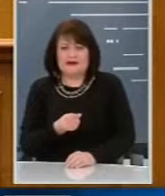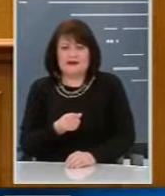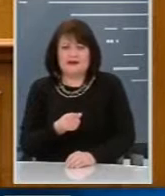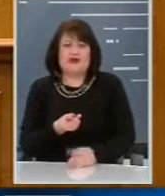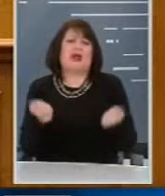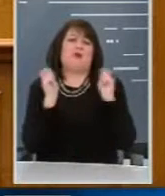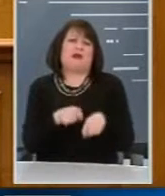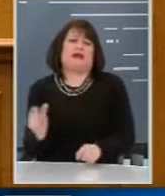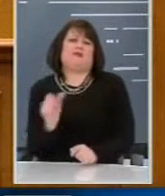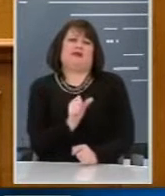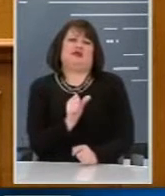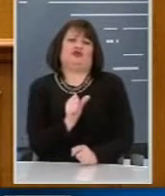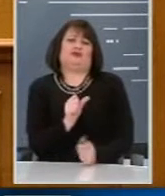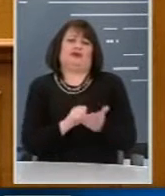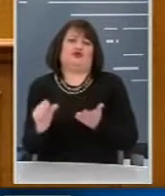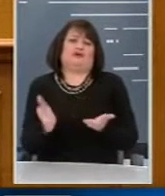της εξόφλησής του.